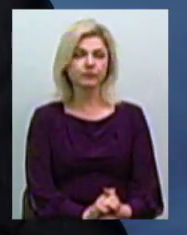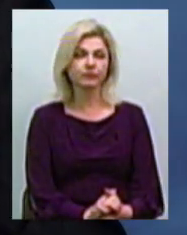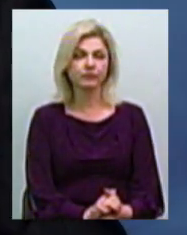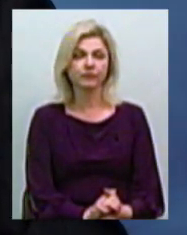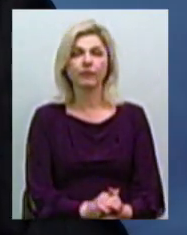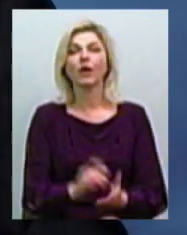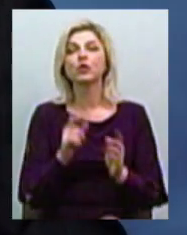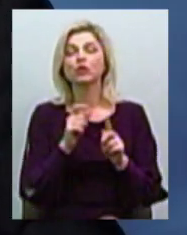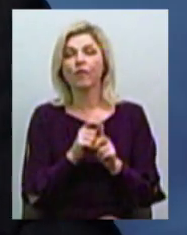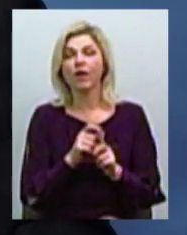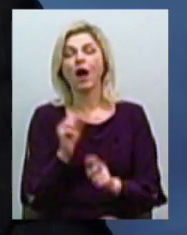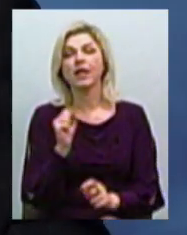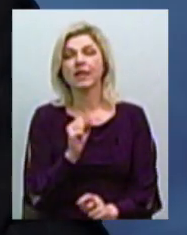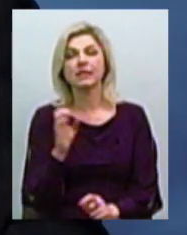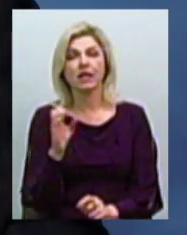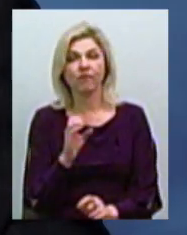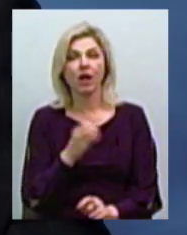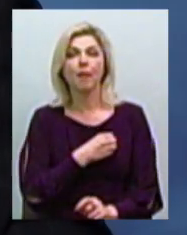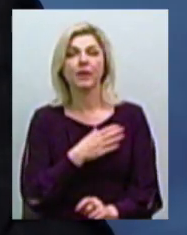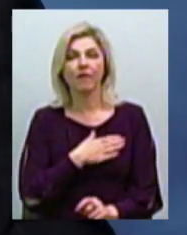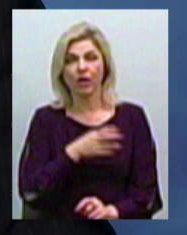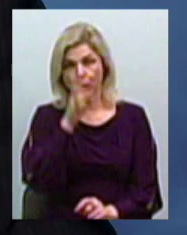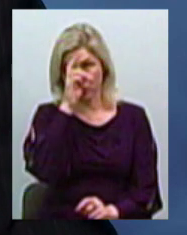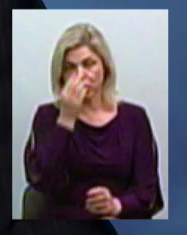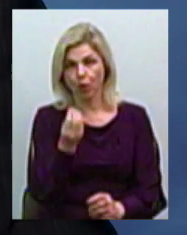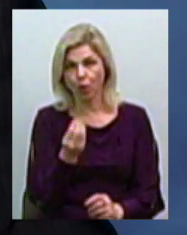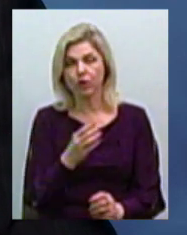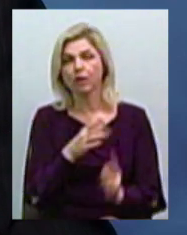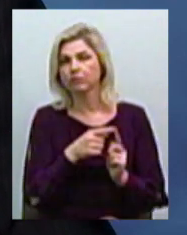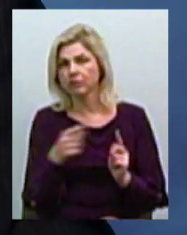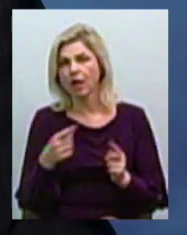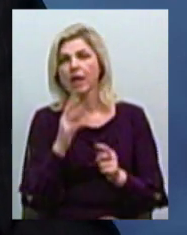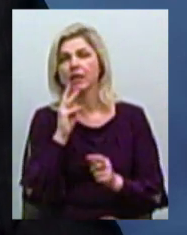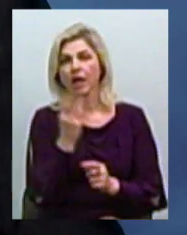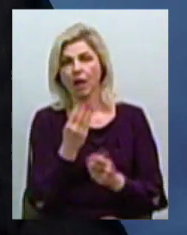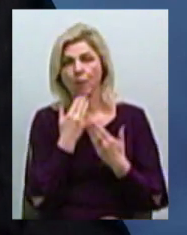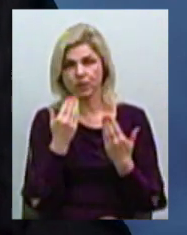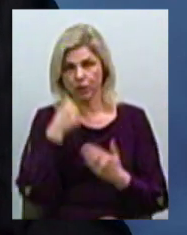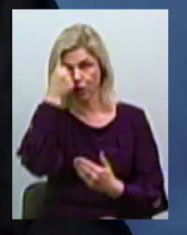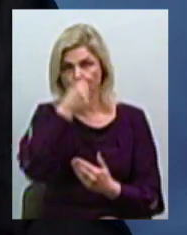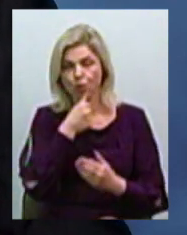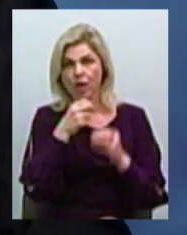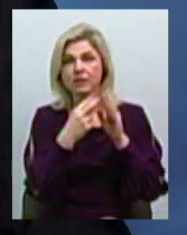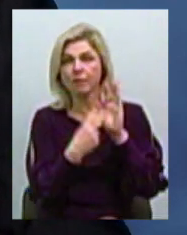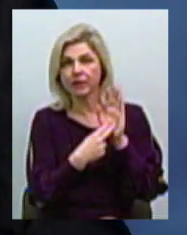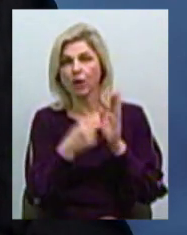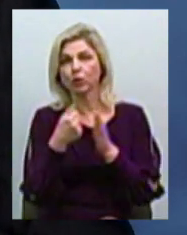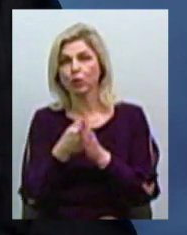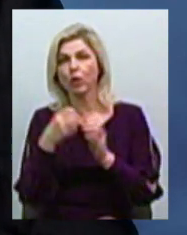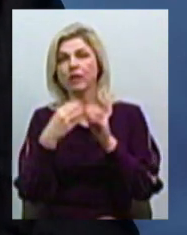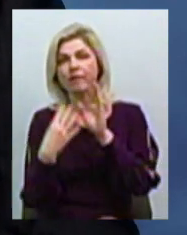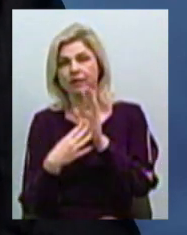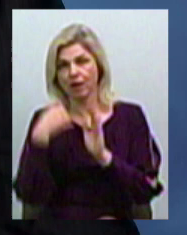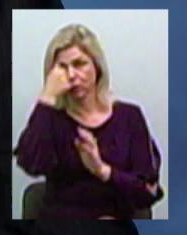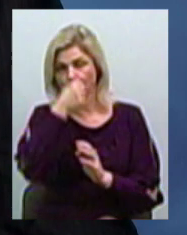За словами Андрія Середича, привласнення бюджетних коштів відбувалося впродовж трьох останніх років – з 2017 по